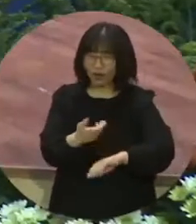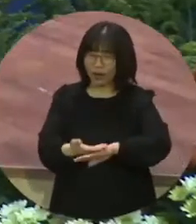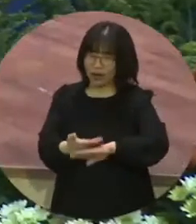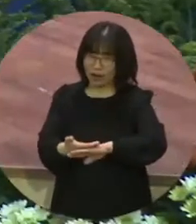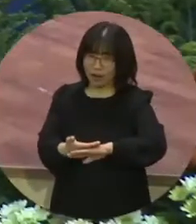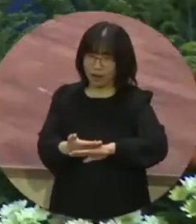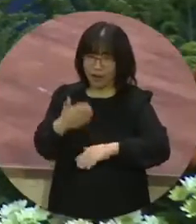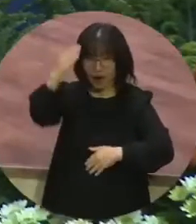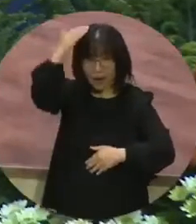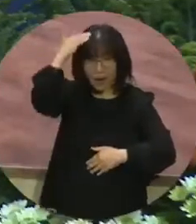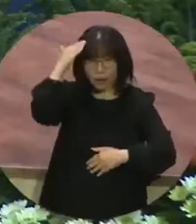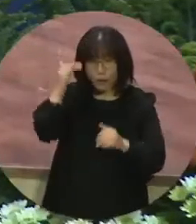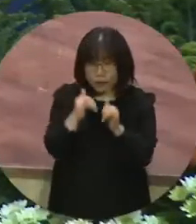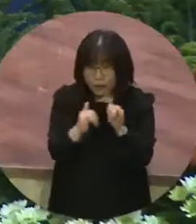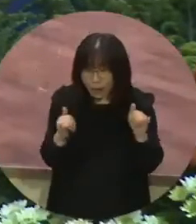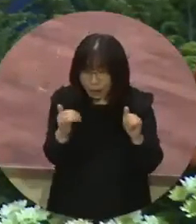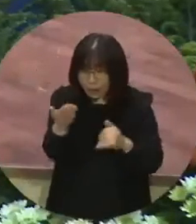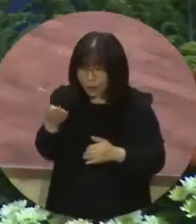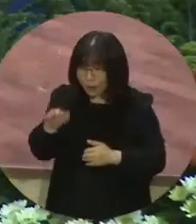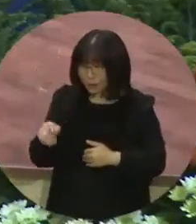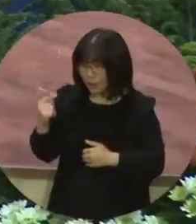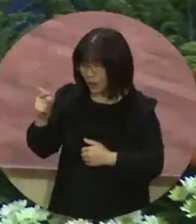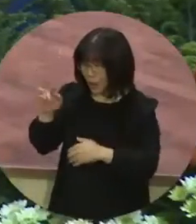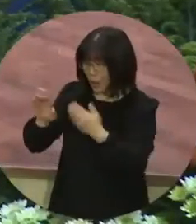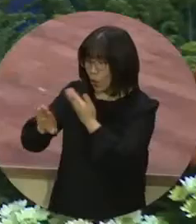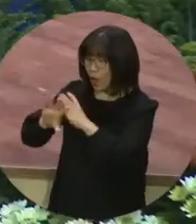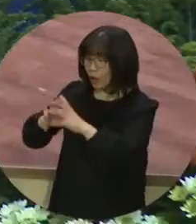한국 사람인데 얼굴이 밝아요.